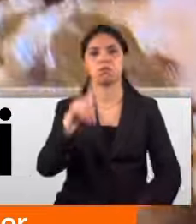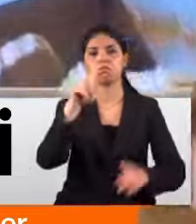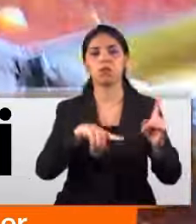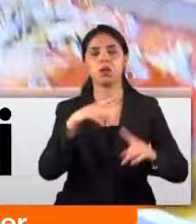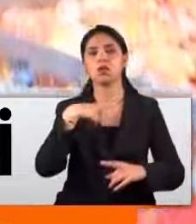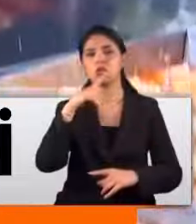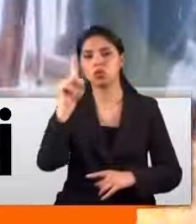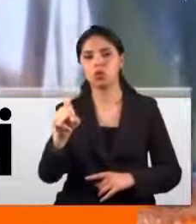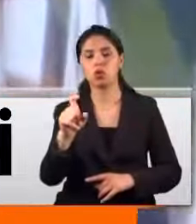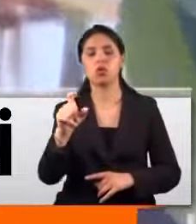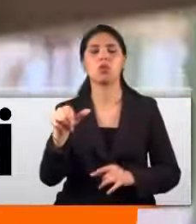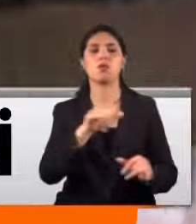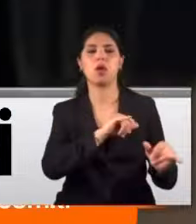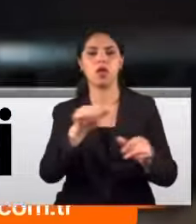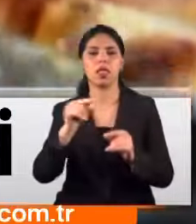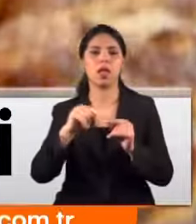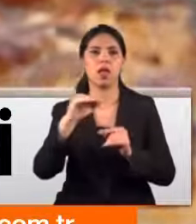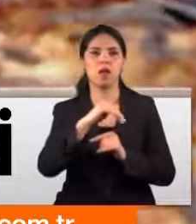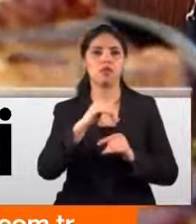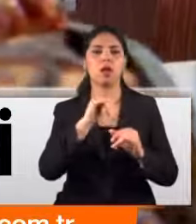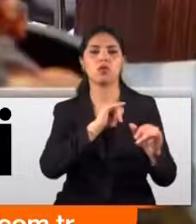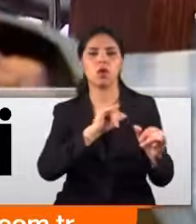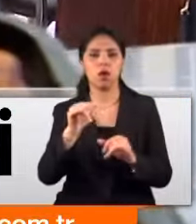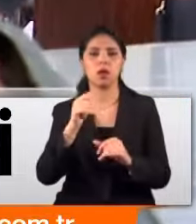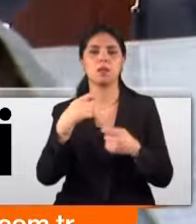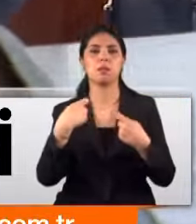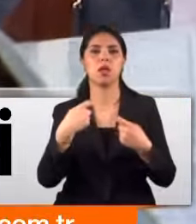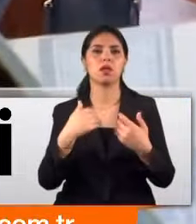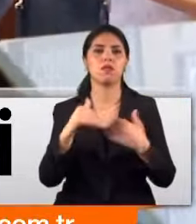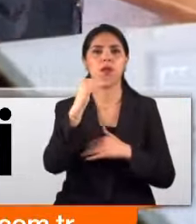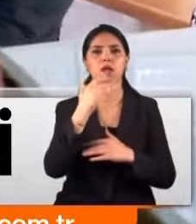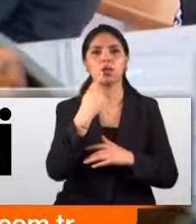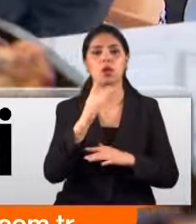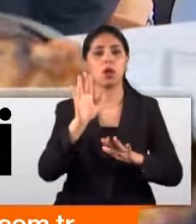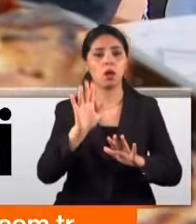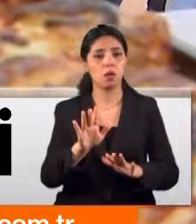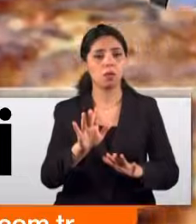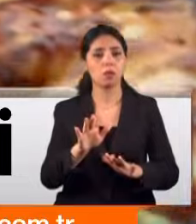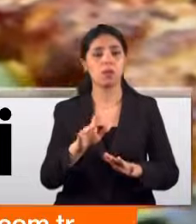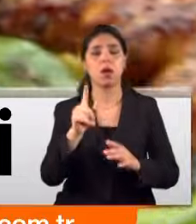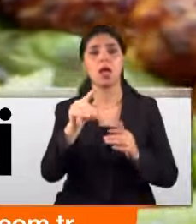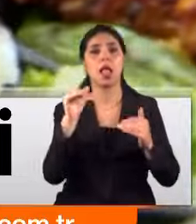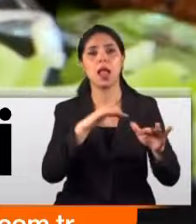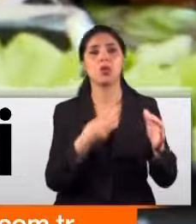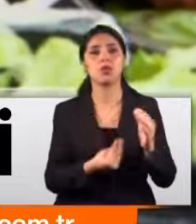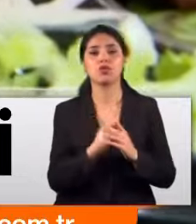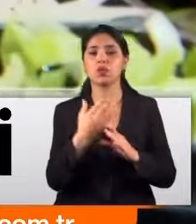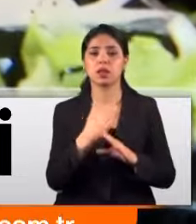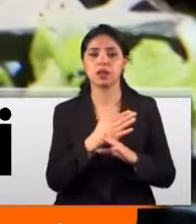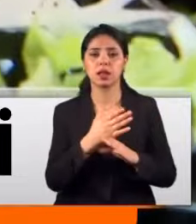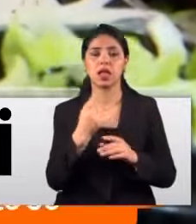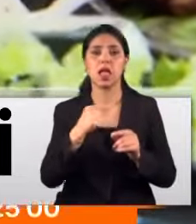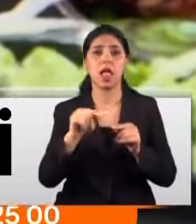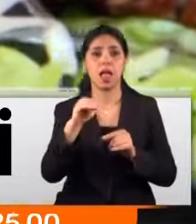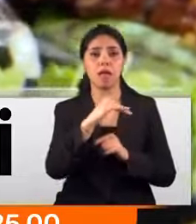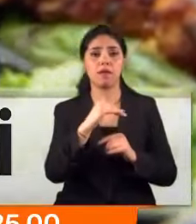şeyi söylüyor. Enflasyon arttı, giderler arttı. Burada herkes hemfikir. Ancak boykotun fitilini ateşleyen,